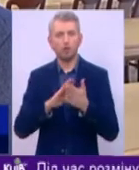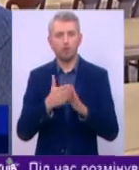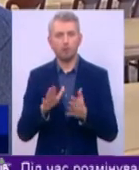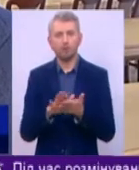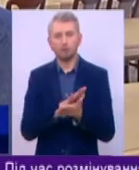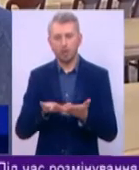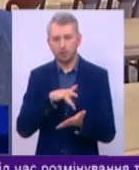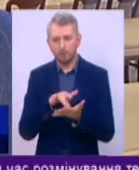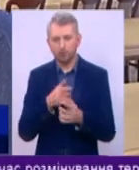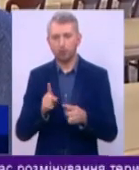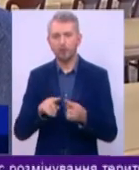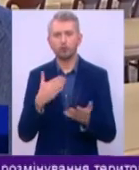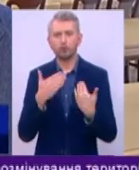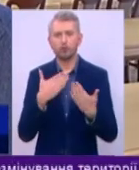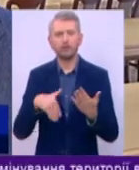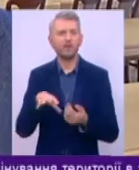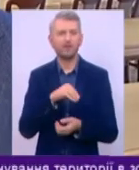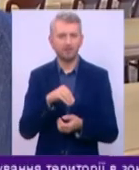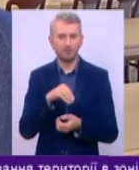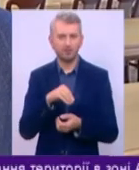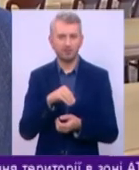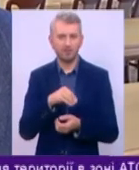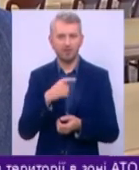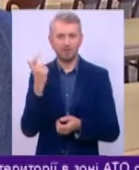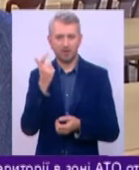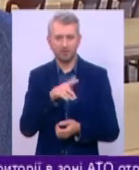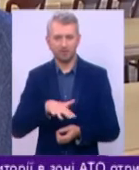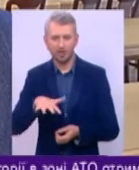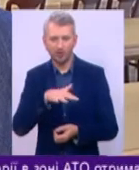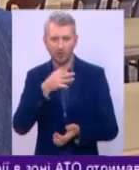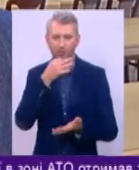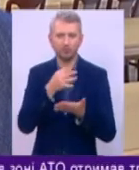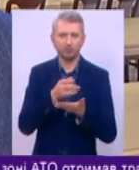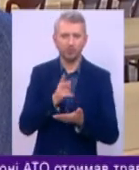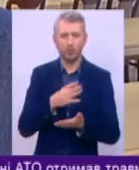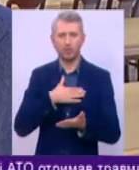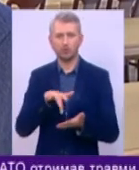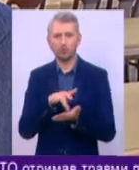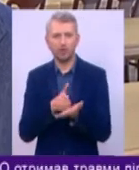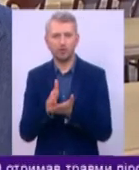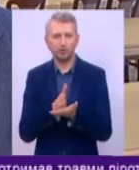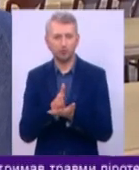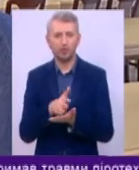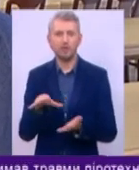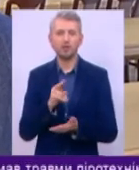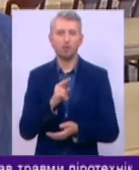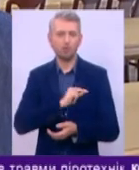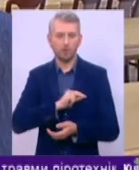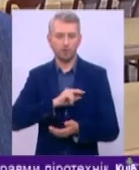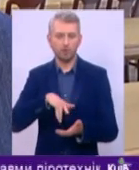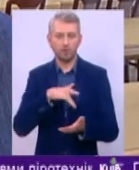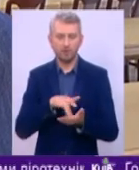Це стосується всіх балансоутримувачів, наших комунальних служб і не тільки. Всіх, хто працює в місті, хто